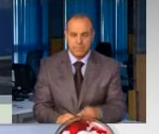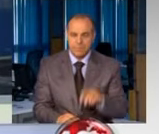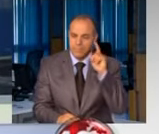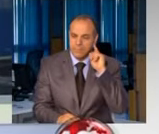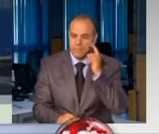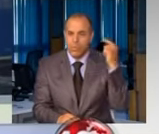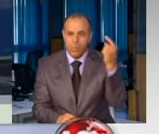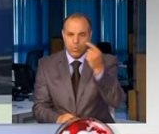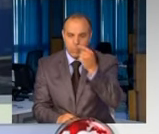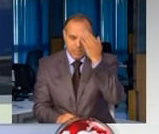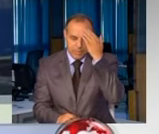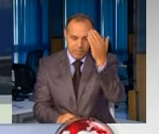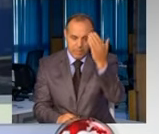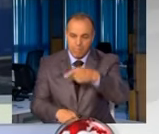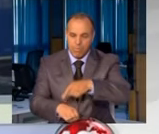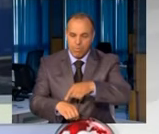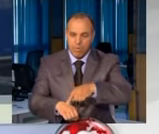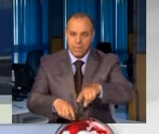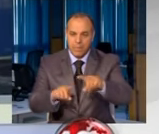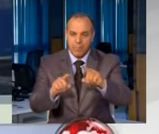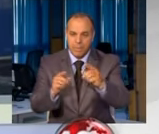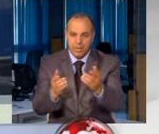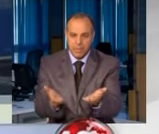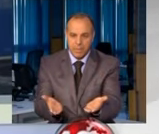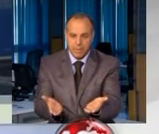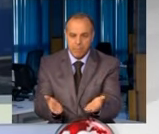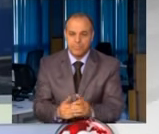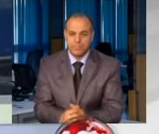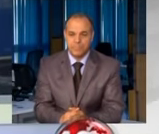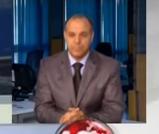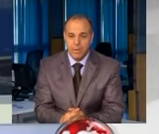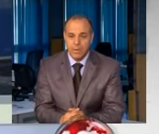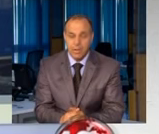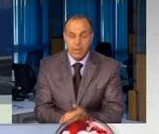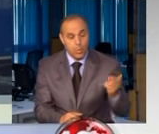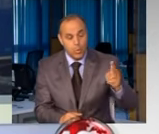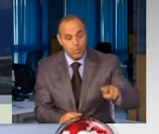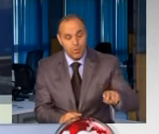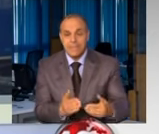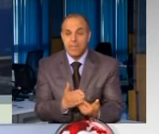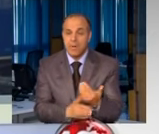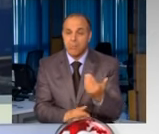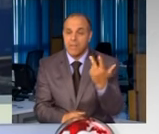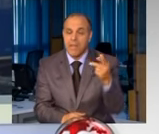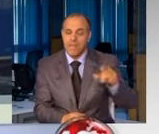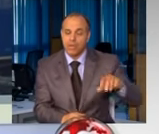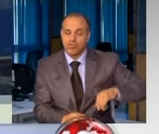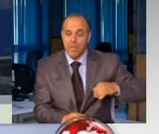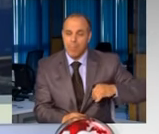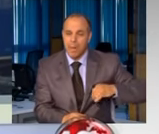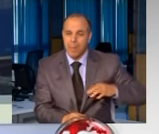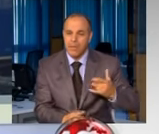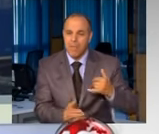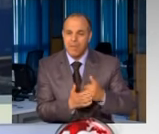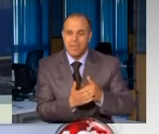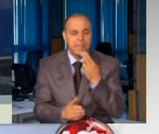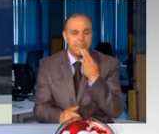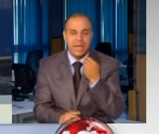السلام عليكم مشاهدين الكرام، نشرة الظهر للأخبار، مرحبا بكم. توفي فجر اليوم 3 شبان من أبناء